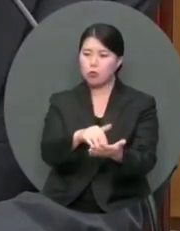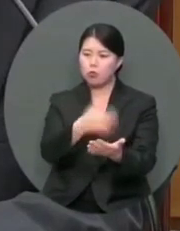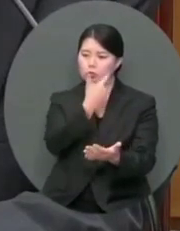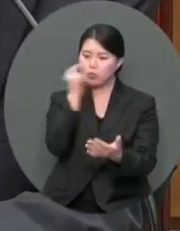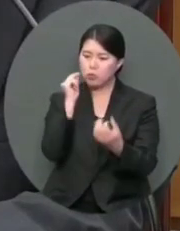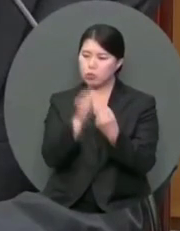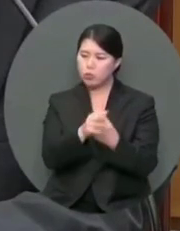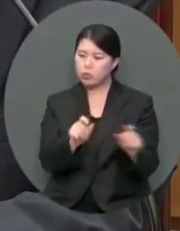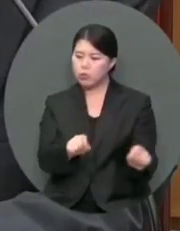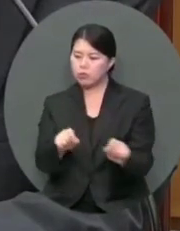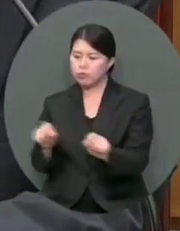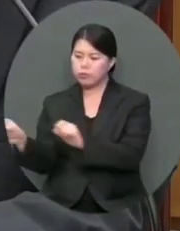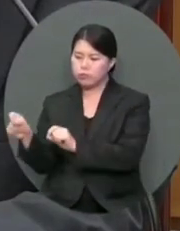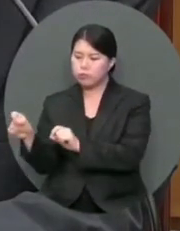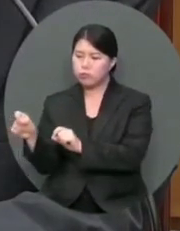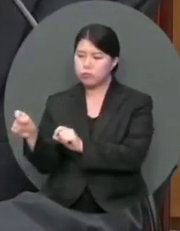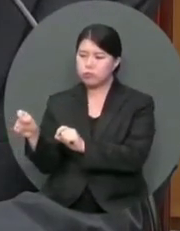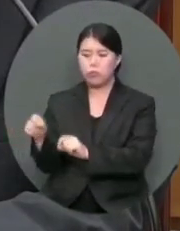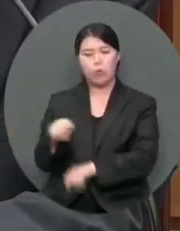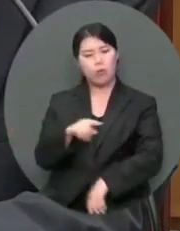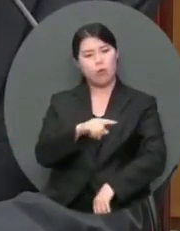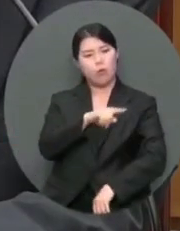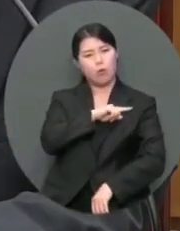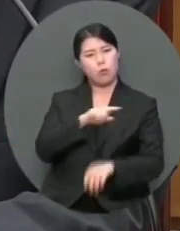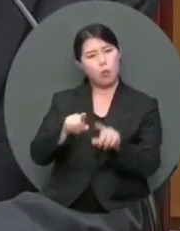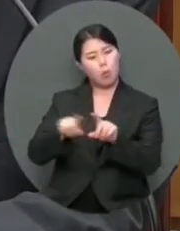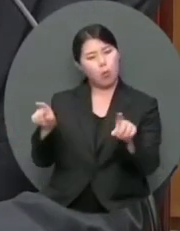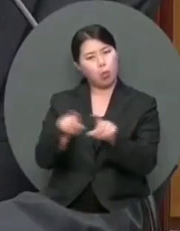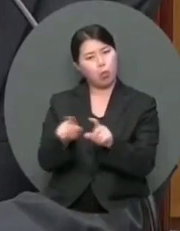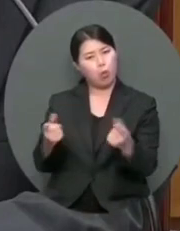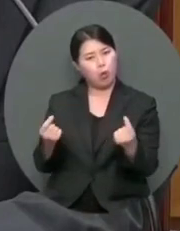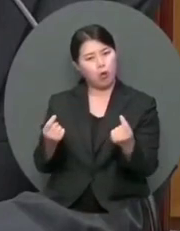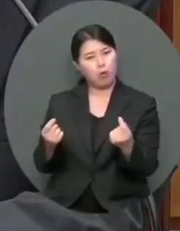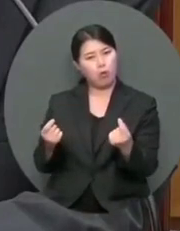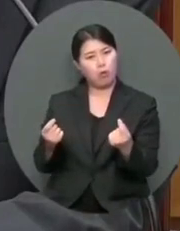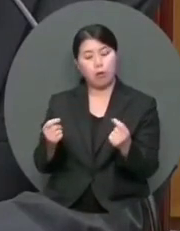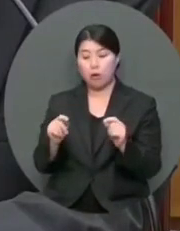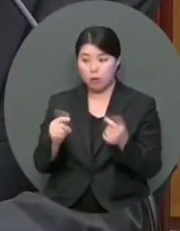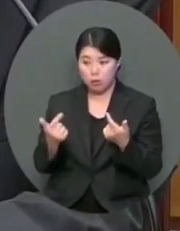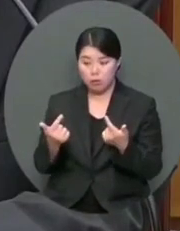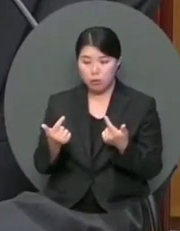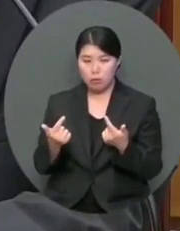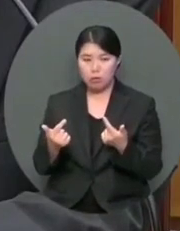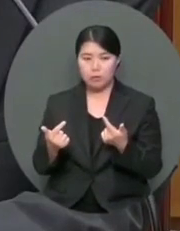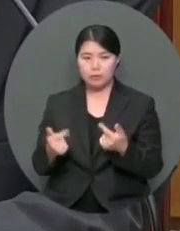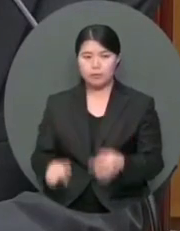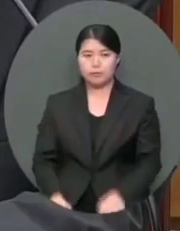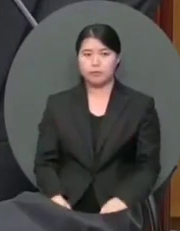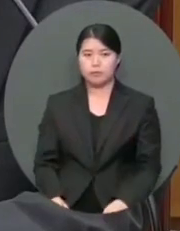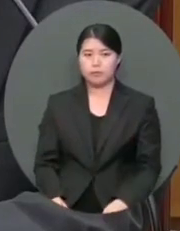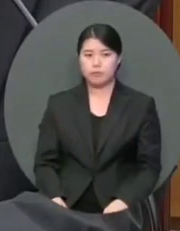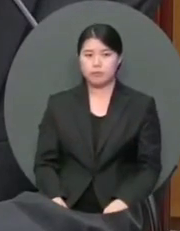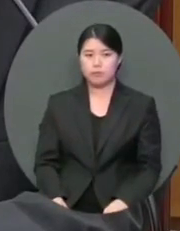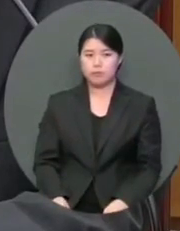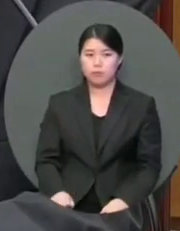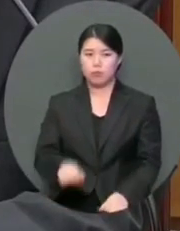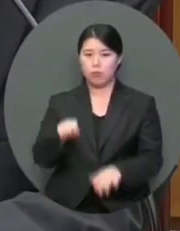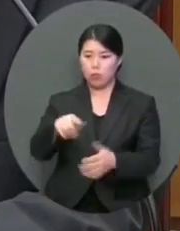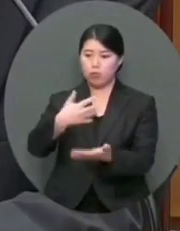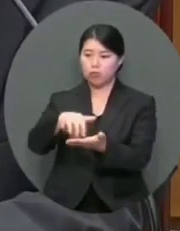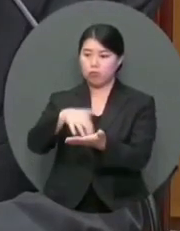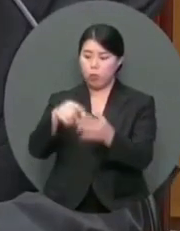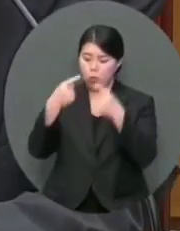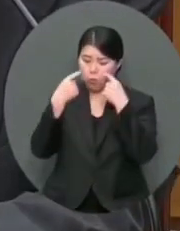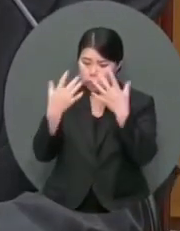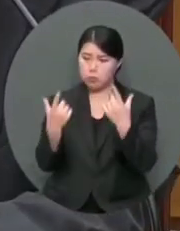밀렸다고 보는 게 가장 보편적인 그런 그 원인을 찾는다면 그게 너무나 수학적으로 명쾌한 답